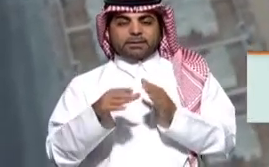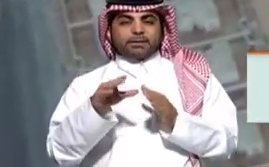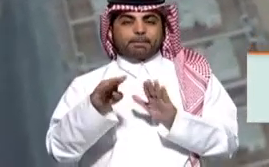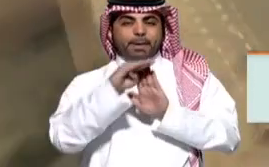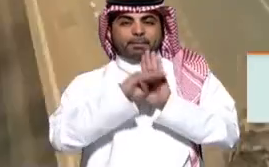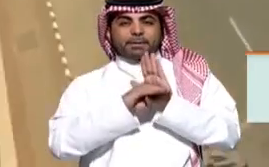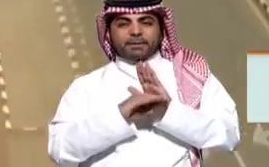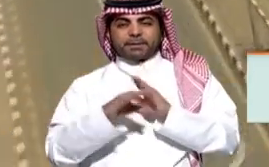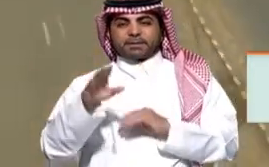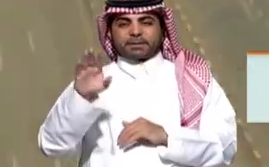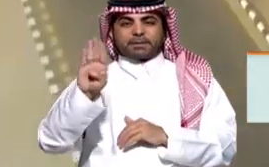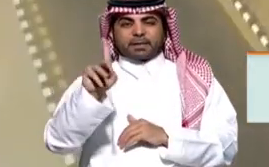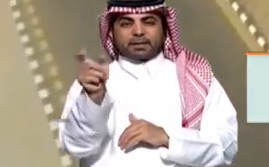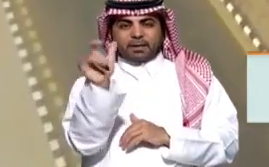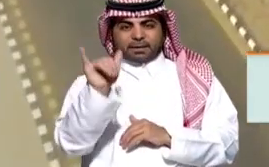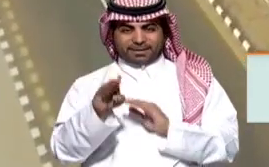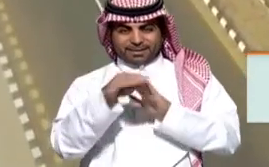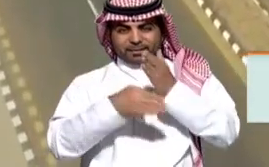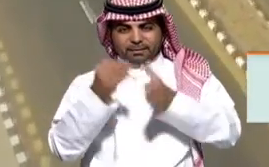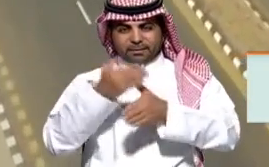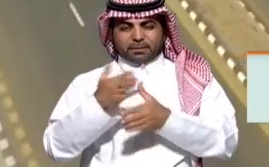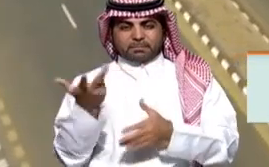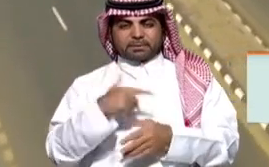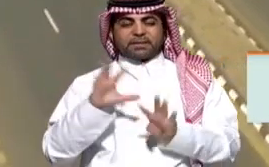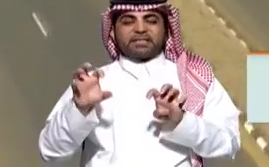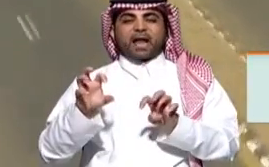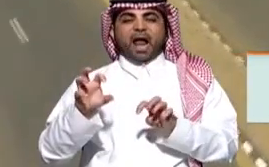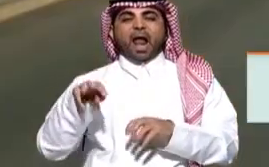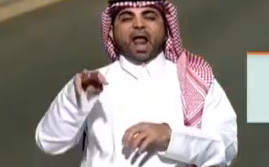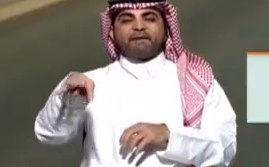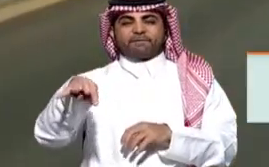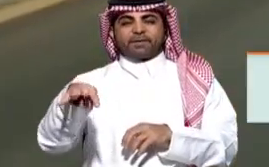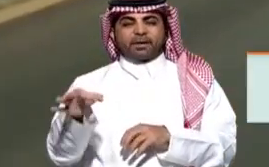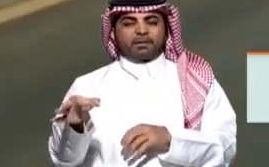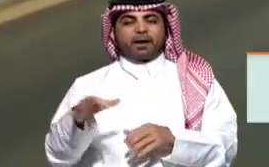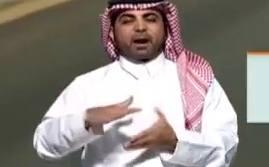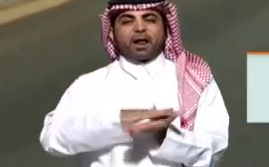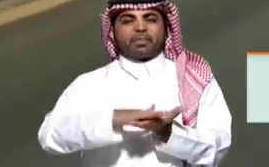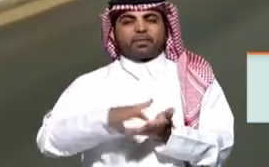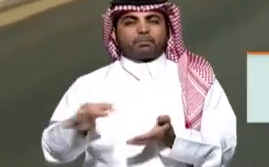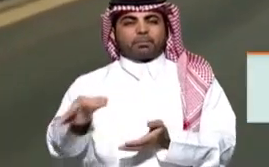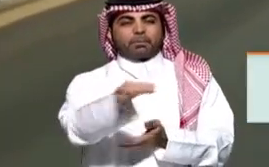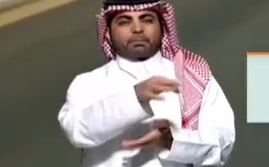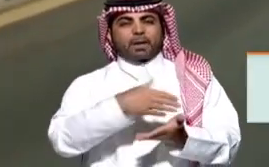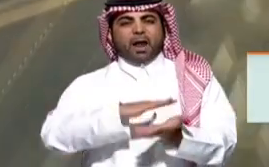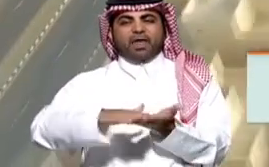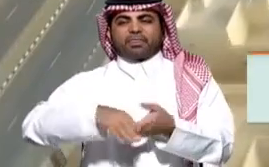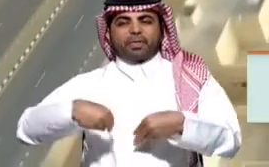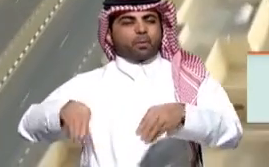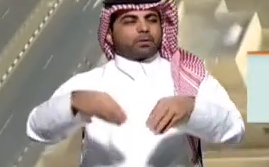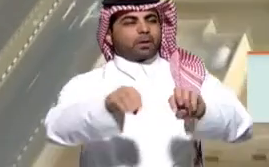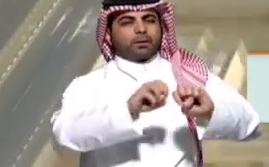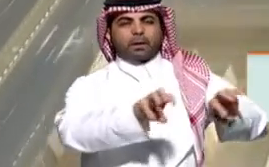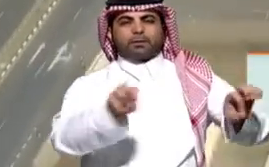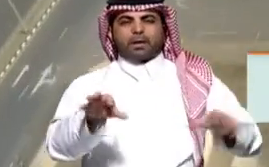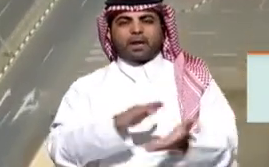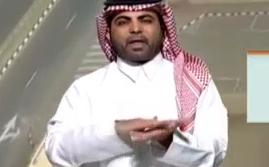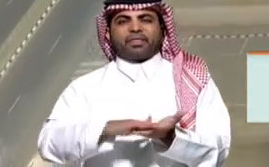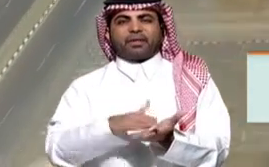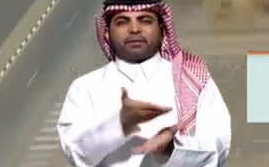سكني سلم نحو 90,000 قطعة أرض في مناطق المملكة المختلفة خلال عام 2019. تأتي